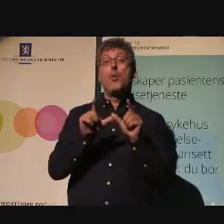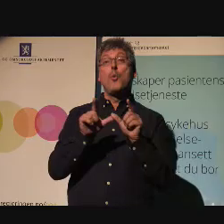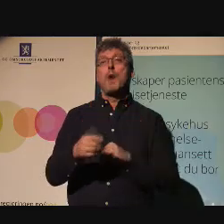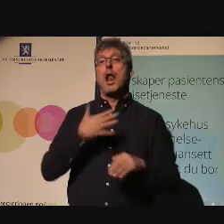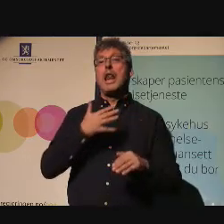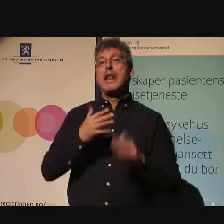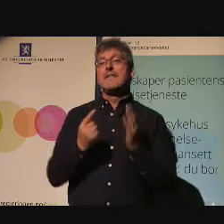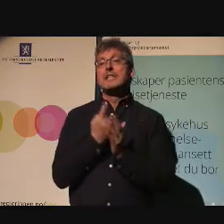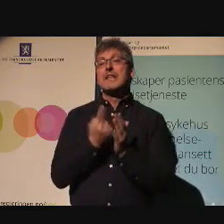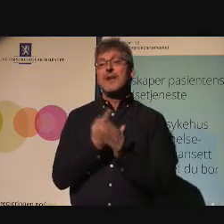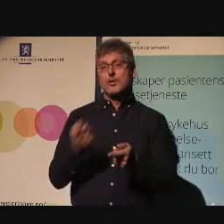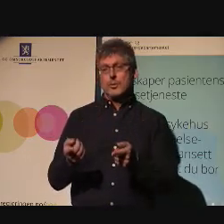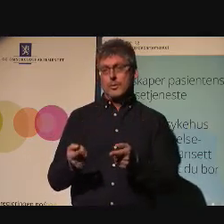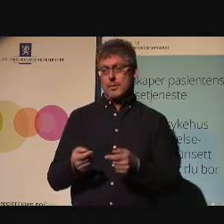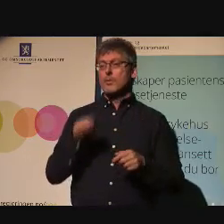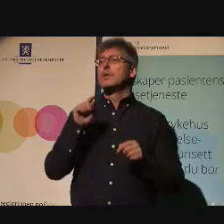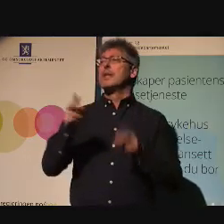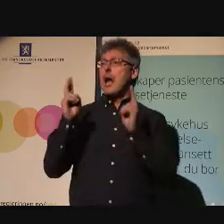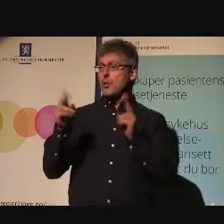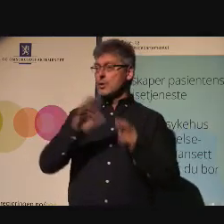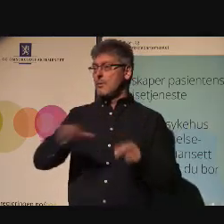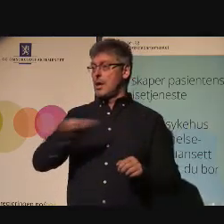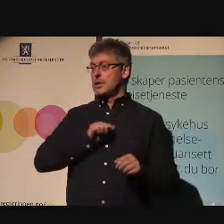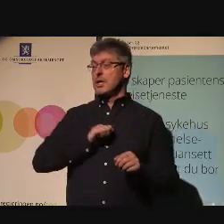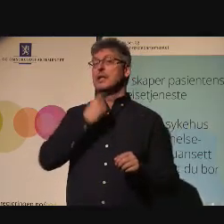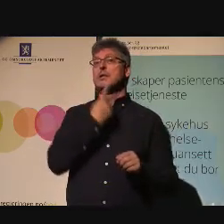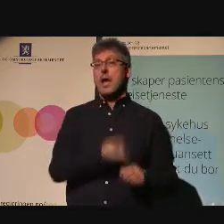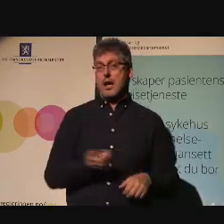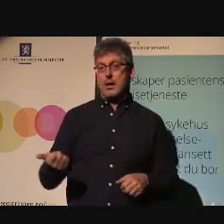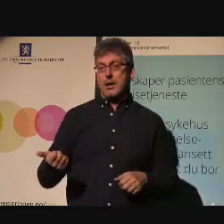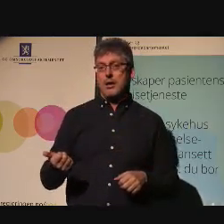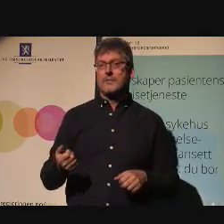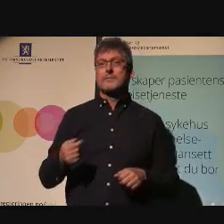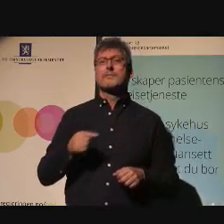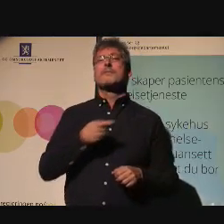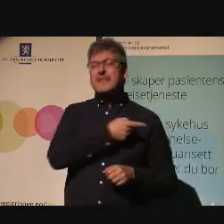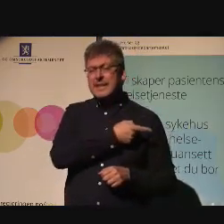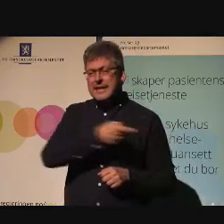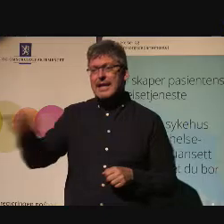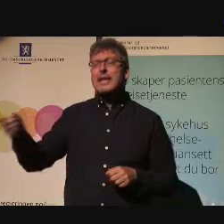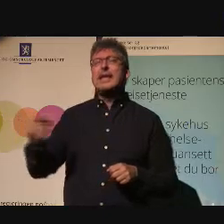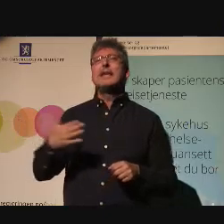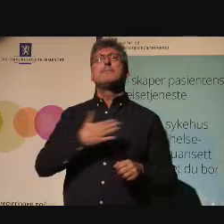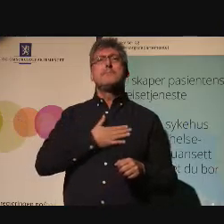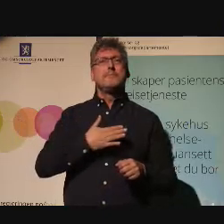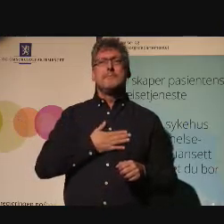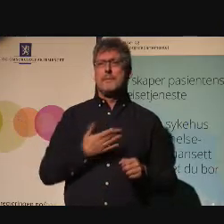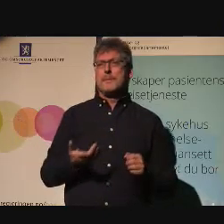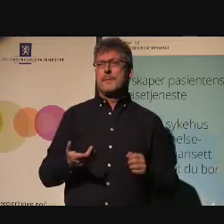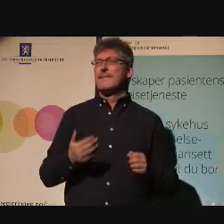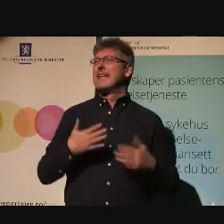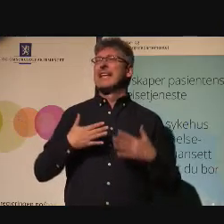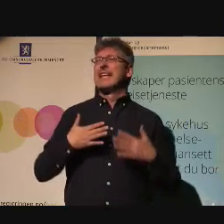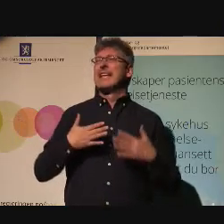Og det er også det barna sier til oss. Når de er så opptatt av at de ikke liker